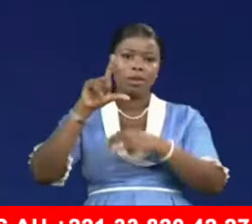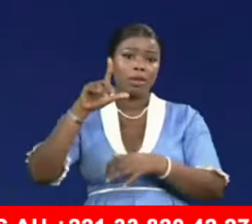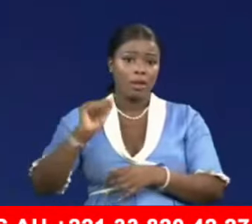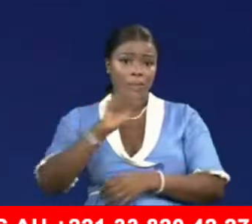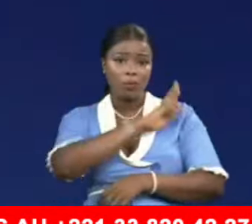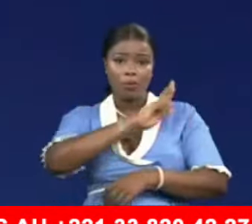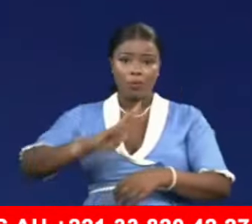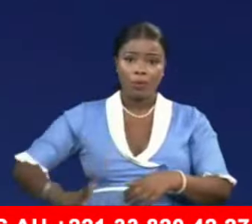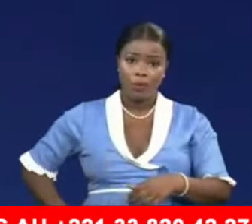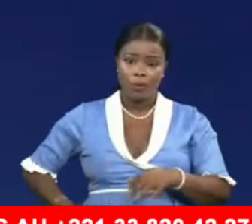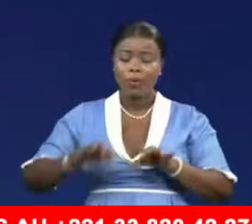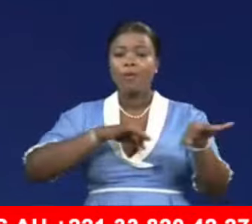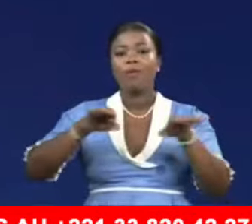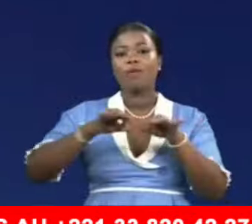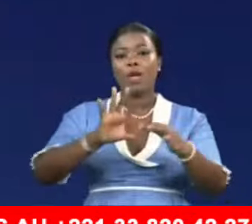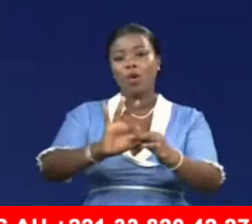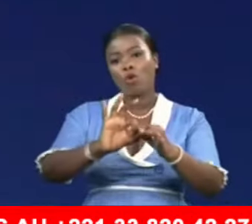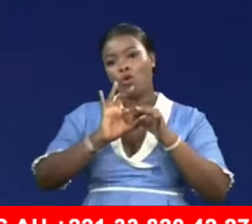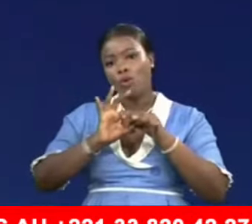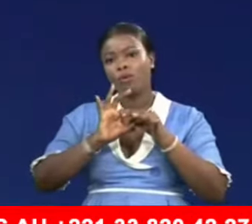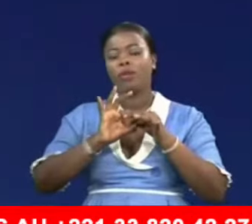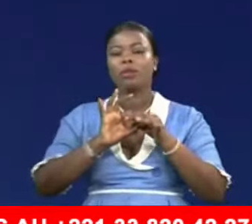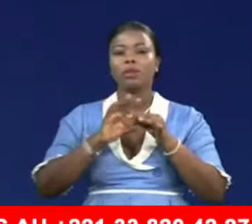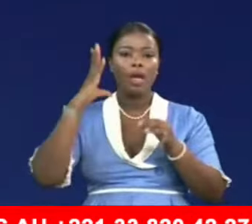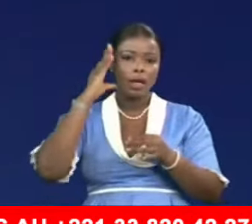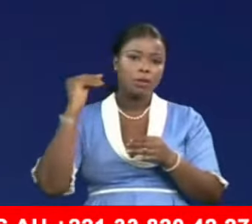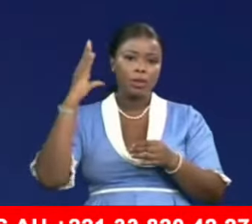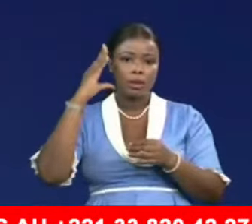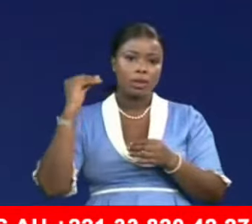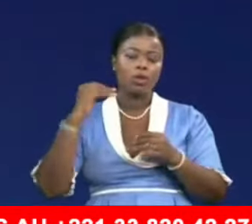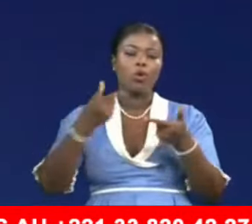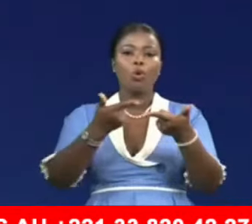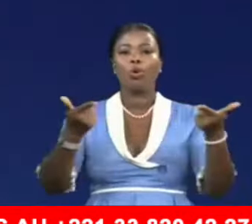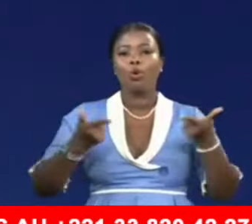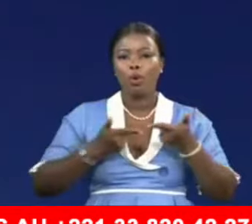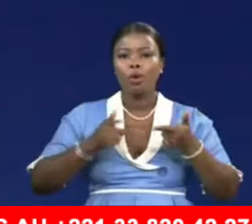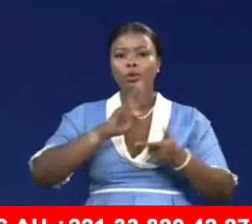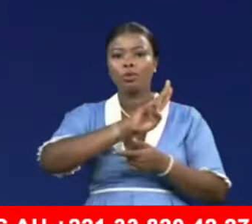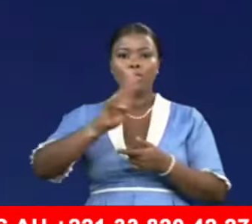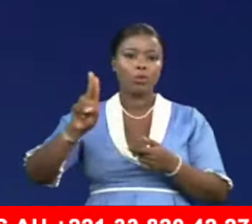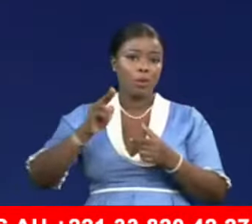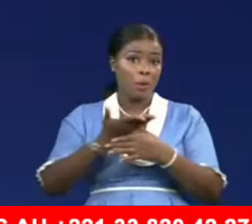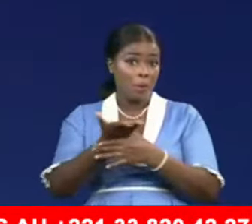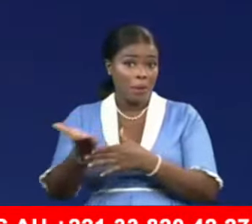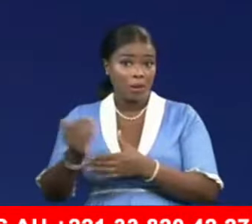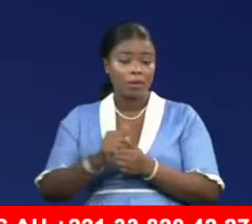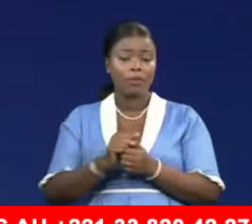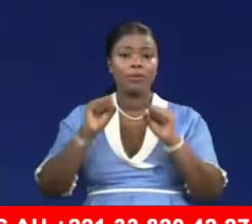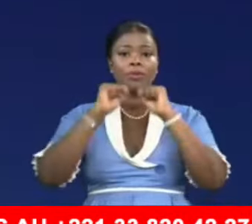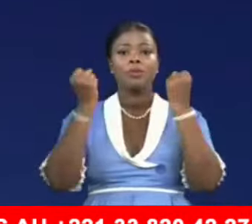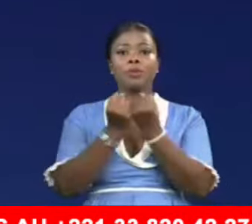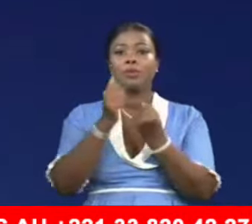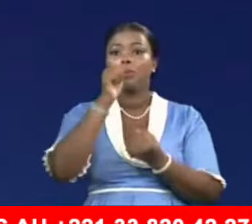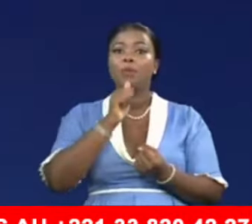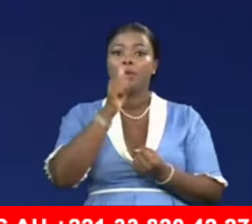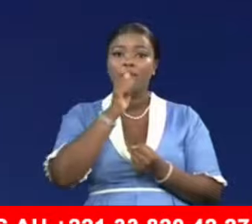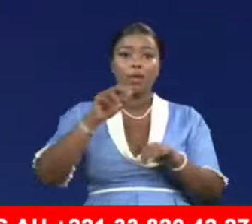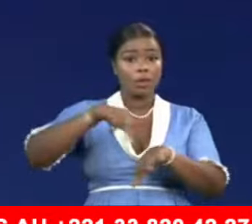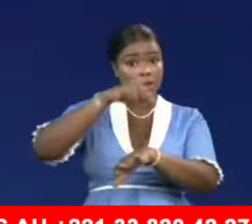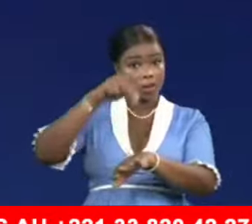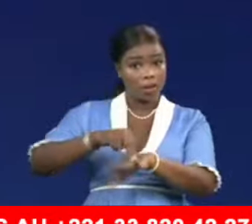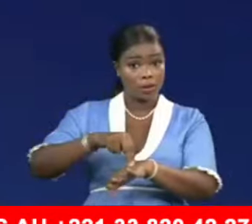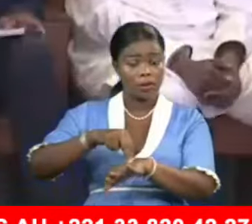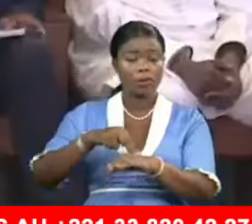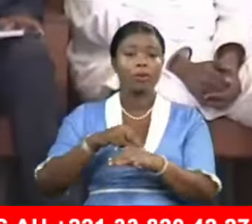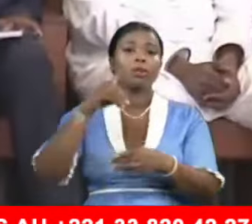faire confiance à l'ex locale d'une part et d'impliquer davantage le secteur privé national